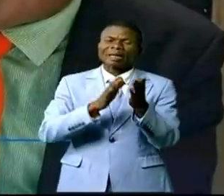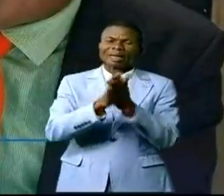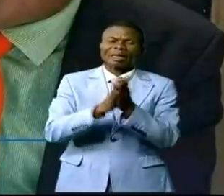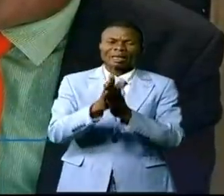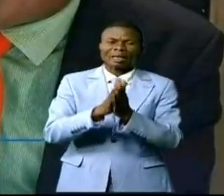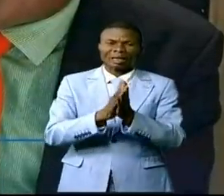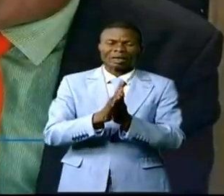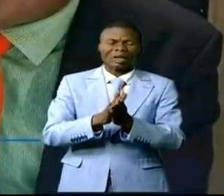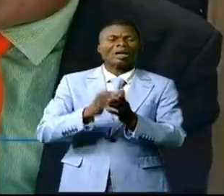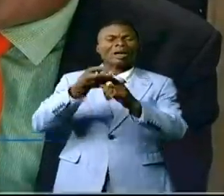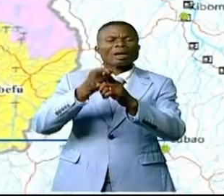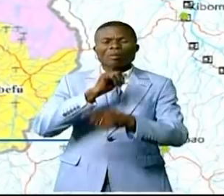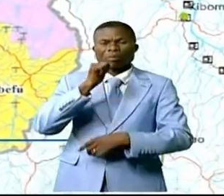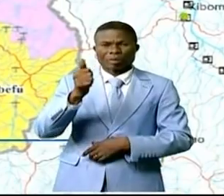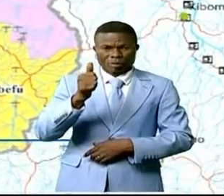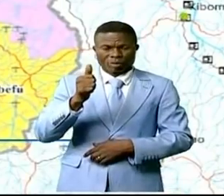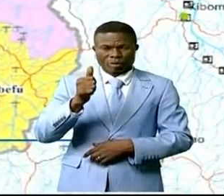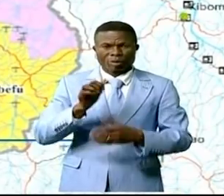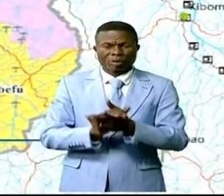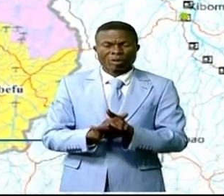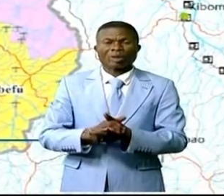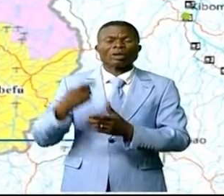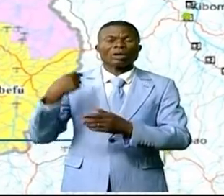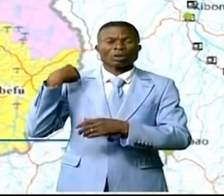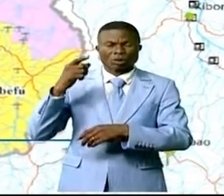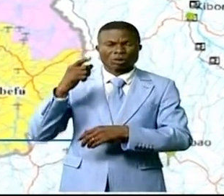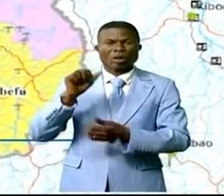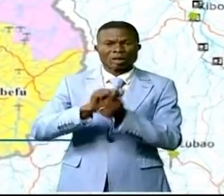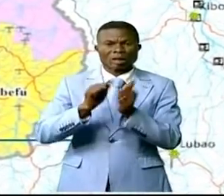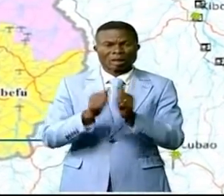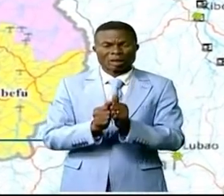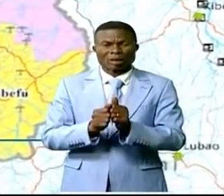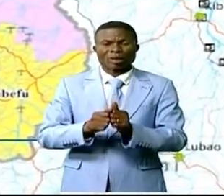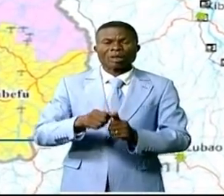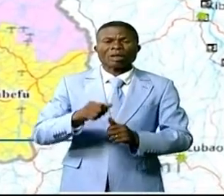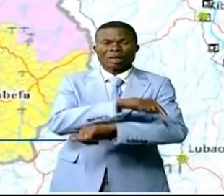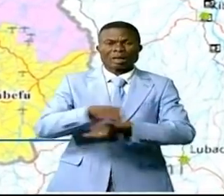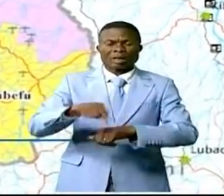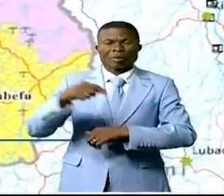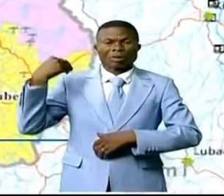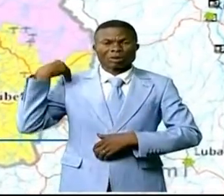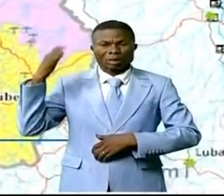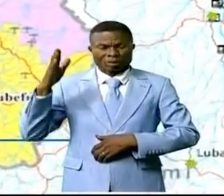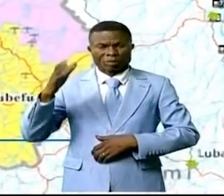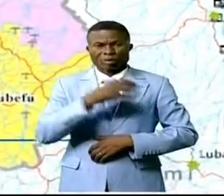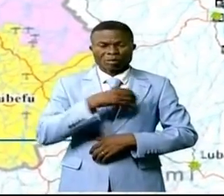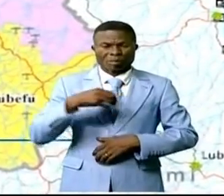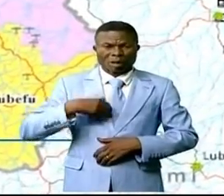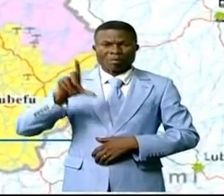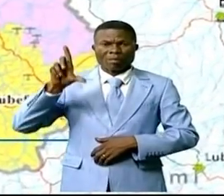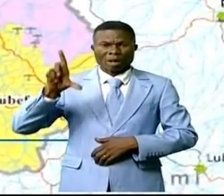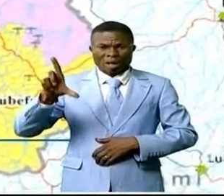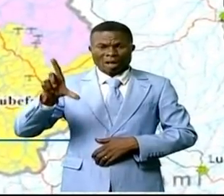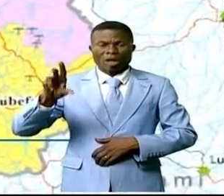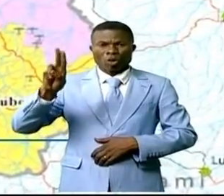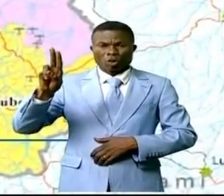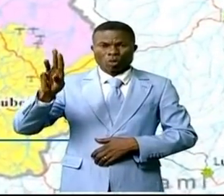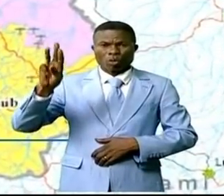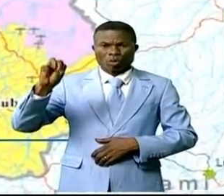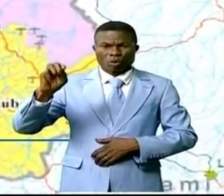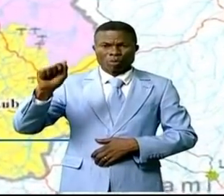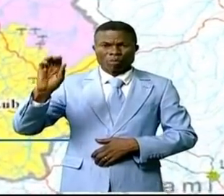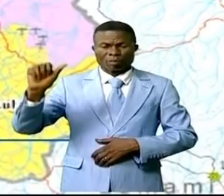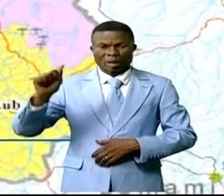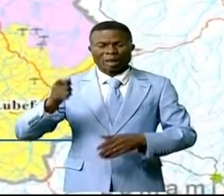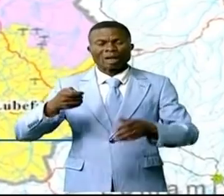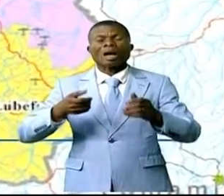ses origines. Deux dossiers judiciaires opposent les ministères publics et Madame Lumbala pour des choses, assassinat